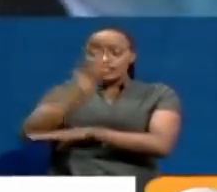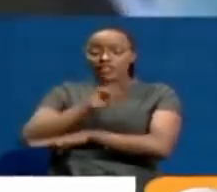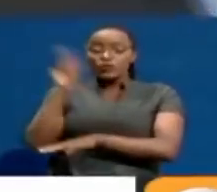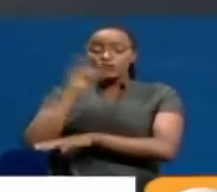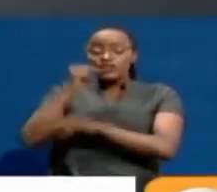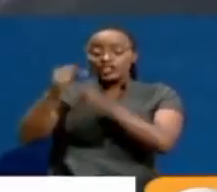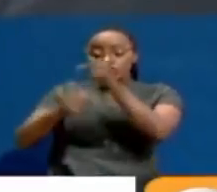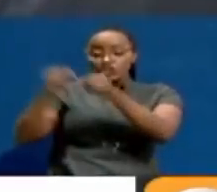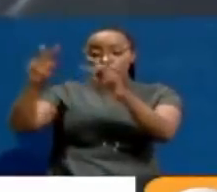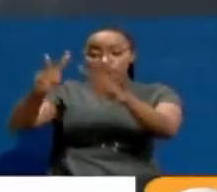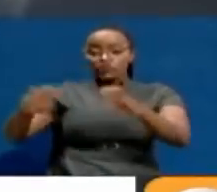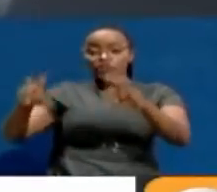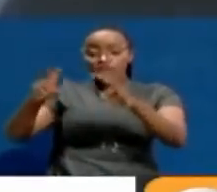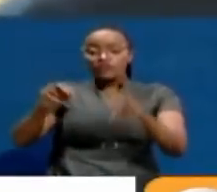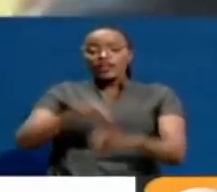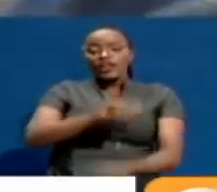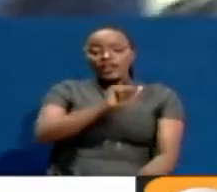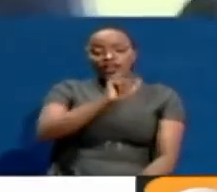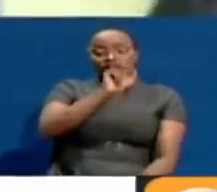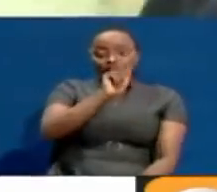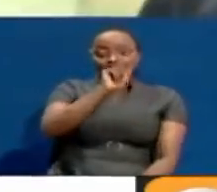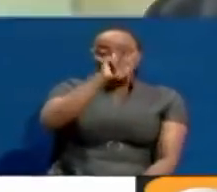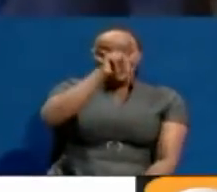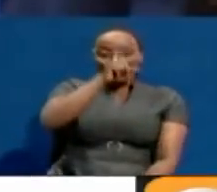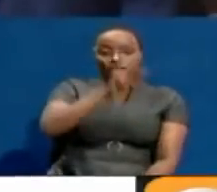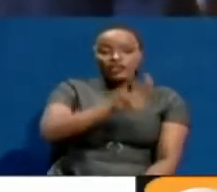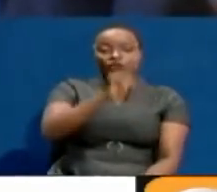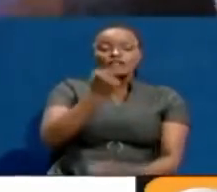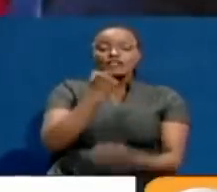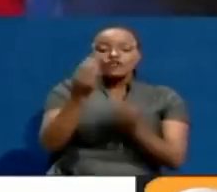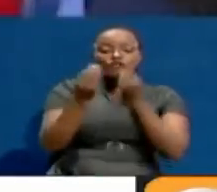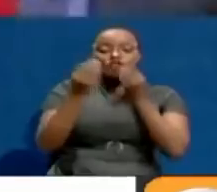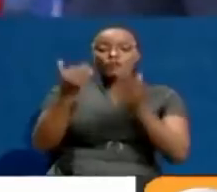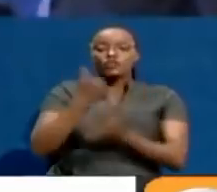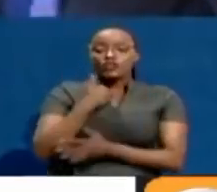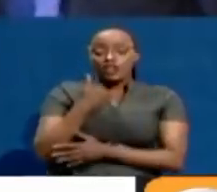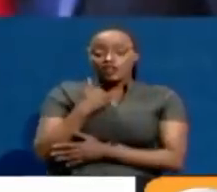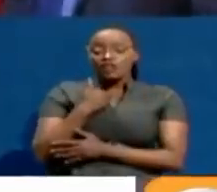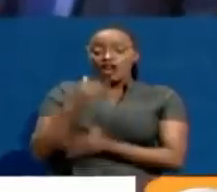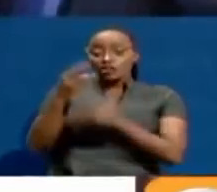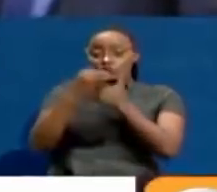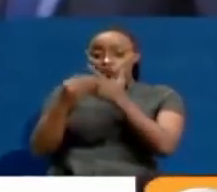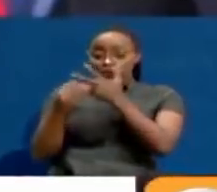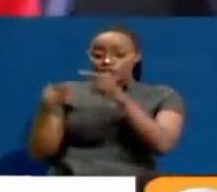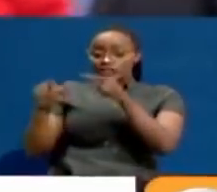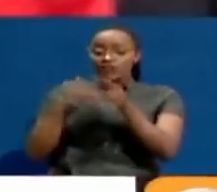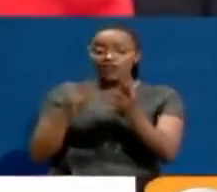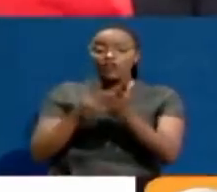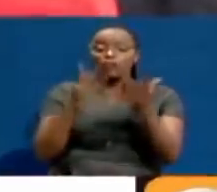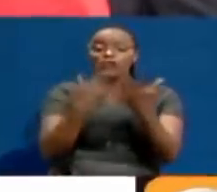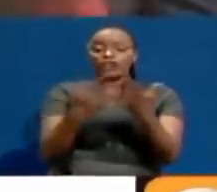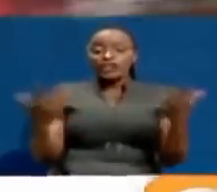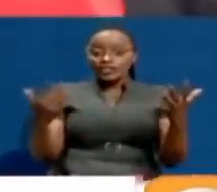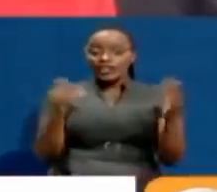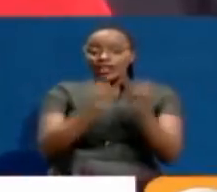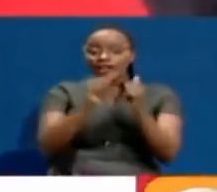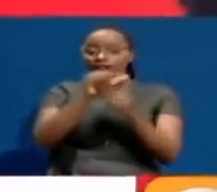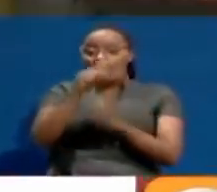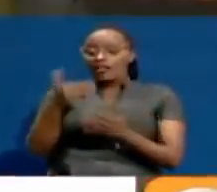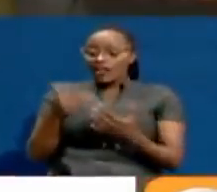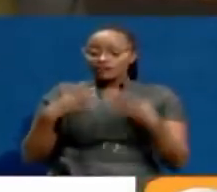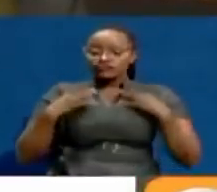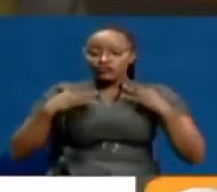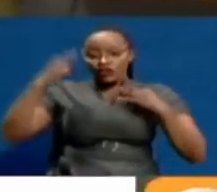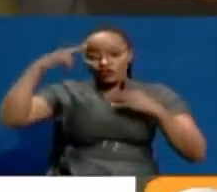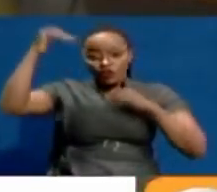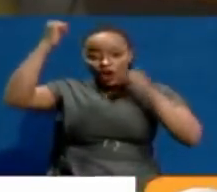uchunguzi ukiendelea, kitengo cha ATPU kinadai kuwa na habari za kijasusi kuwa tayari Sonko amenunua silaha pamoja na sare za